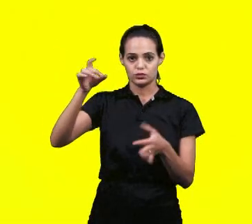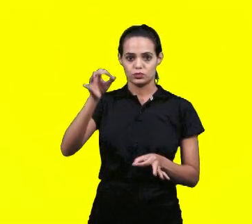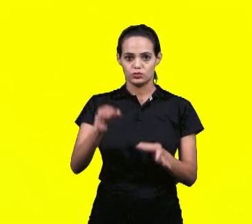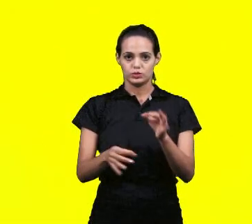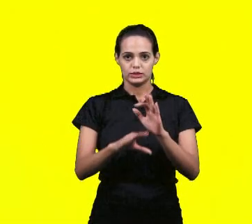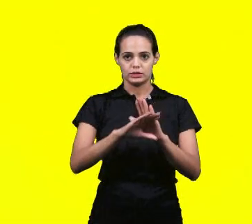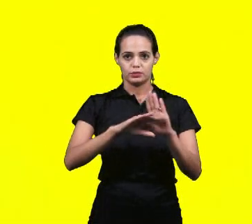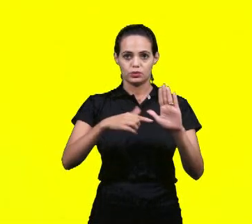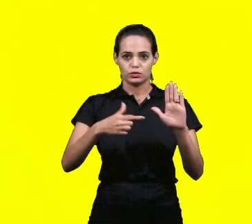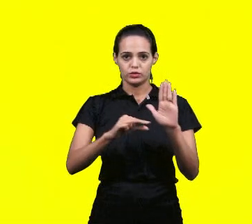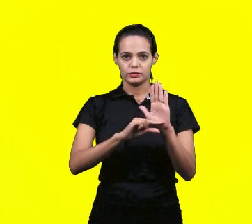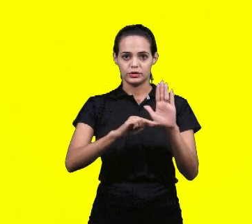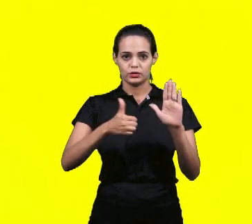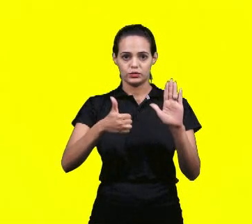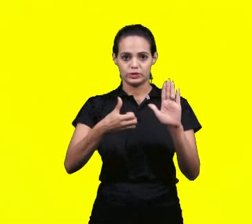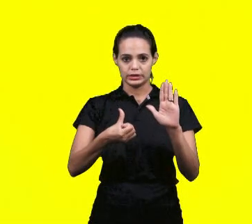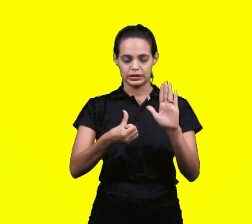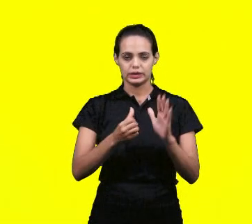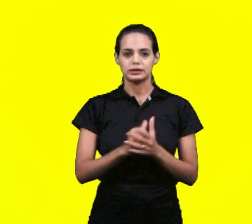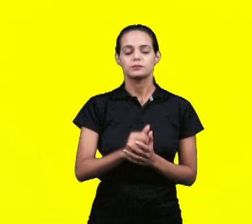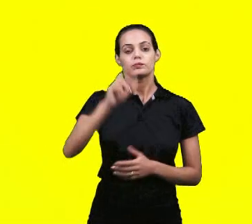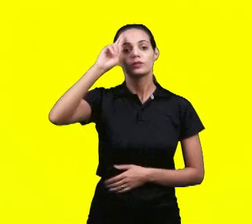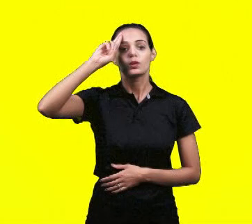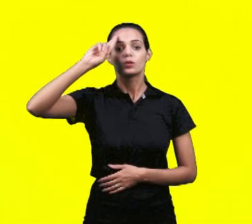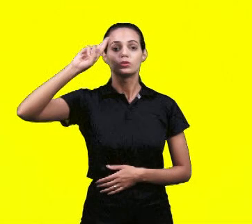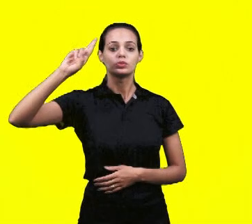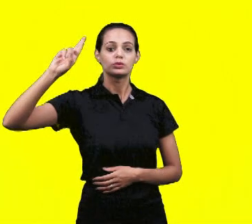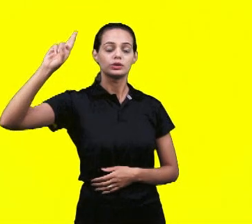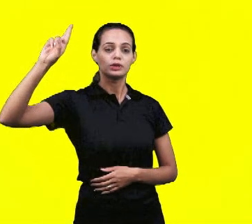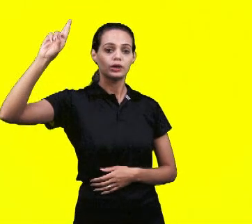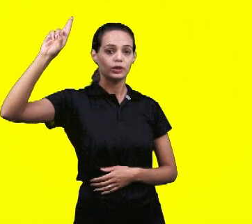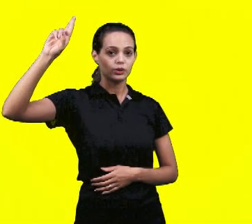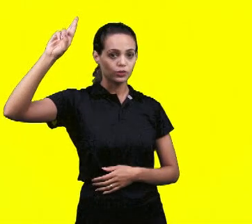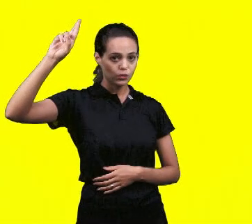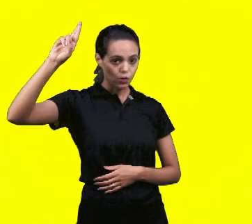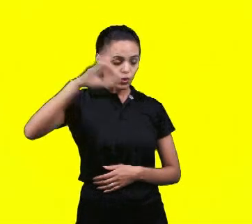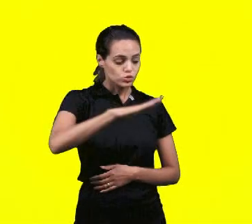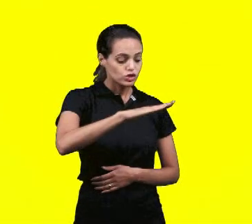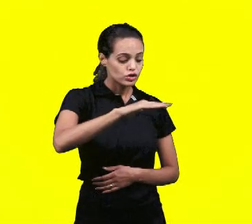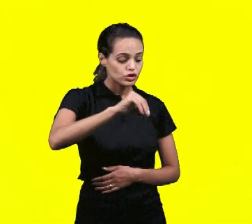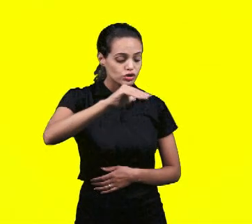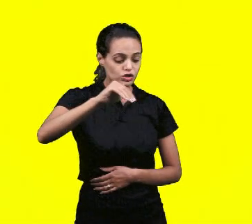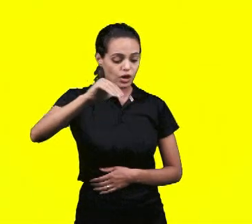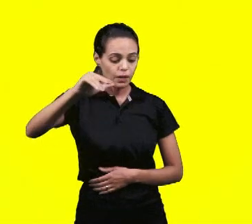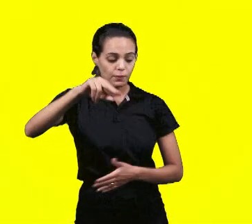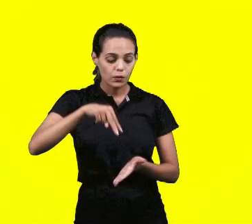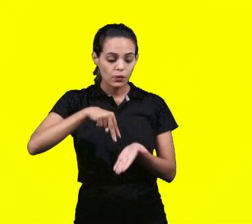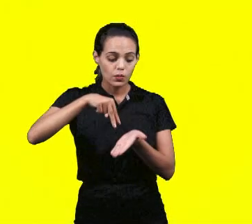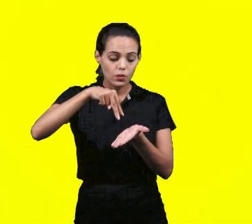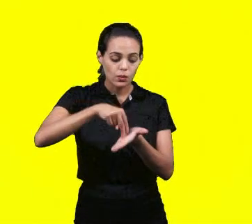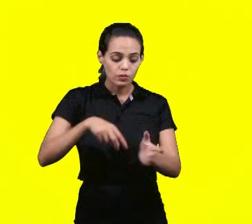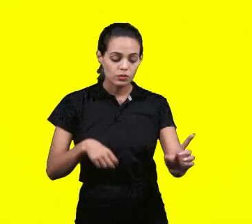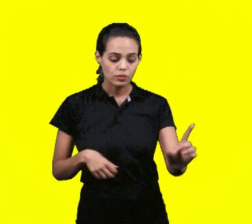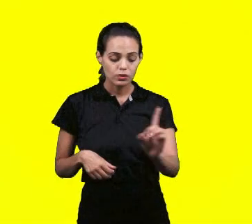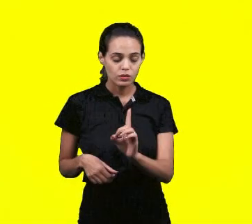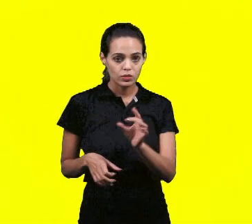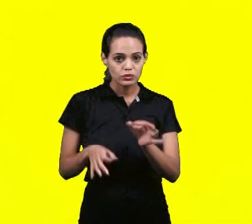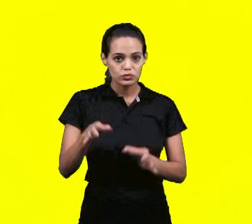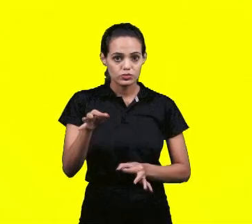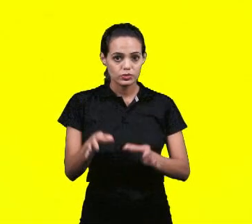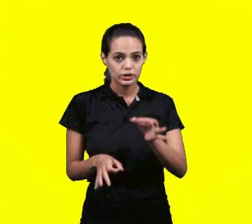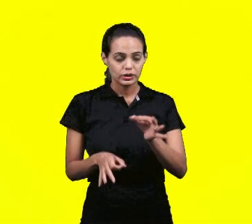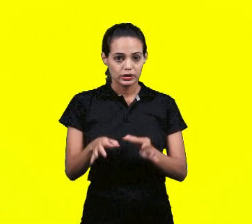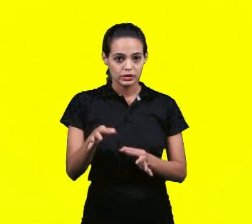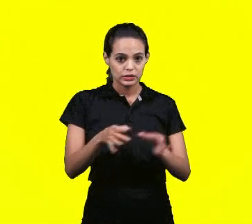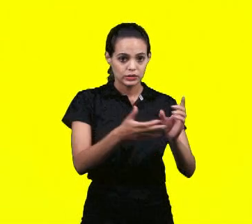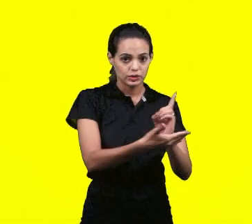Et le Seigneur Dieu a levé des juges qui les a délivrés des mains de ceux qui les faisaient mal.